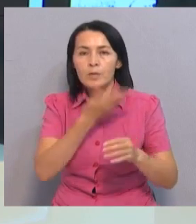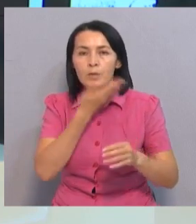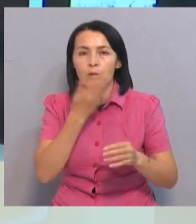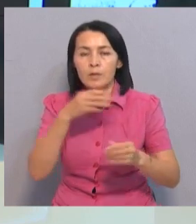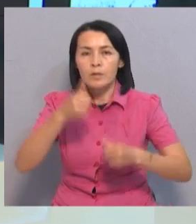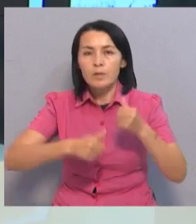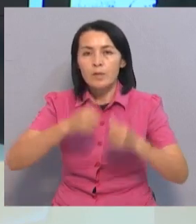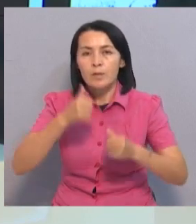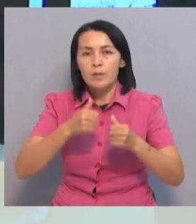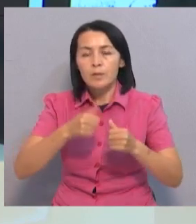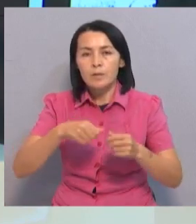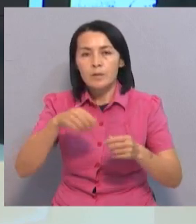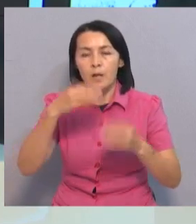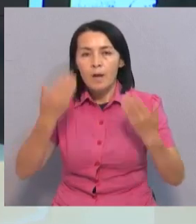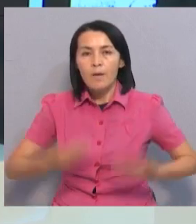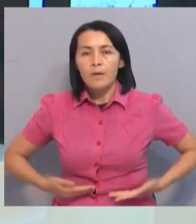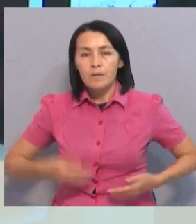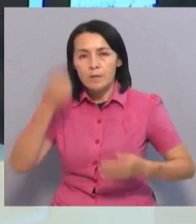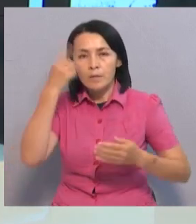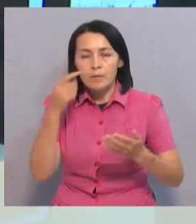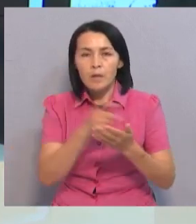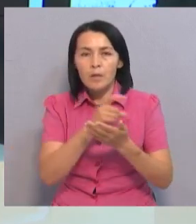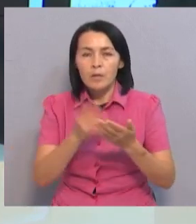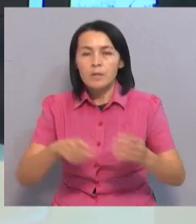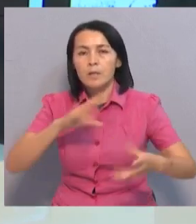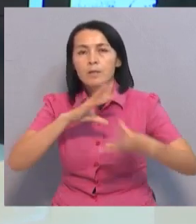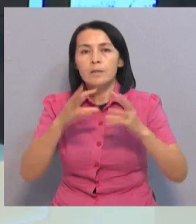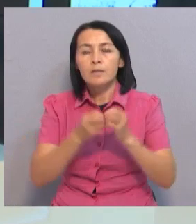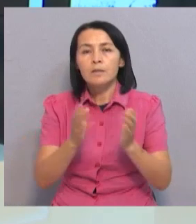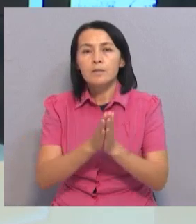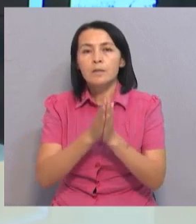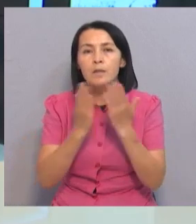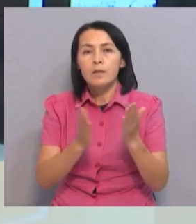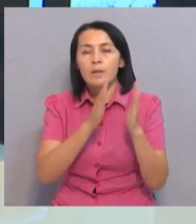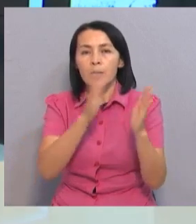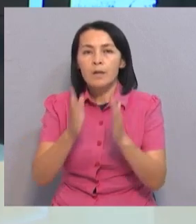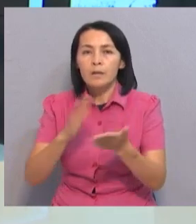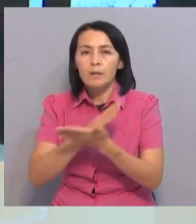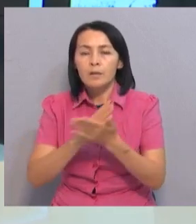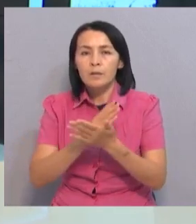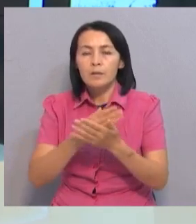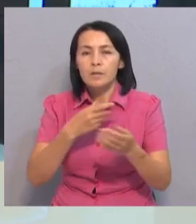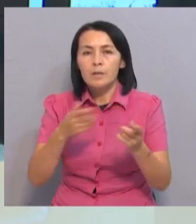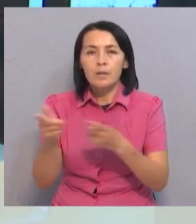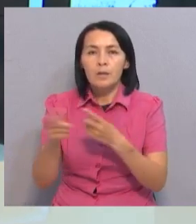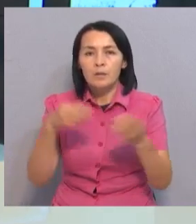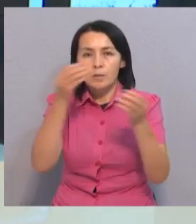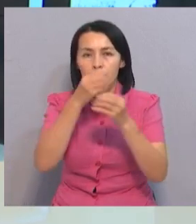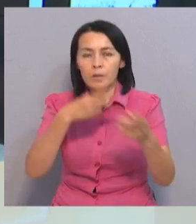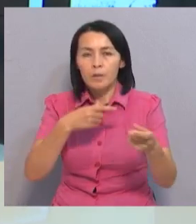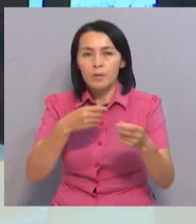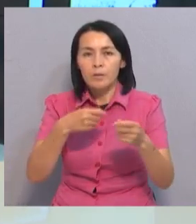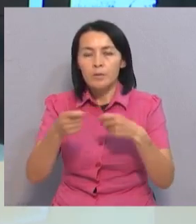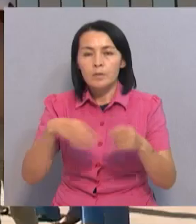конкурсы на знания биографии поэта его стихов совместно библиотекарями готовит Управление культуры туркестанской